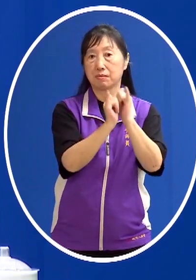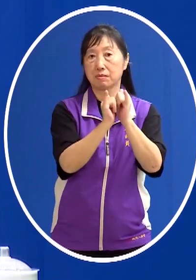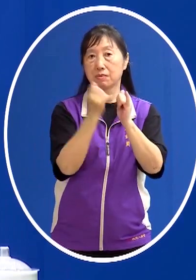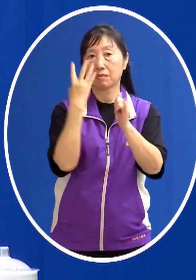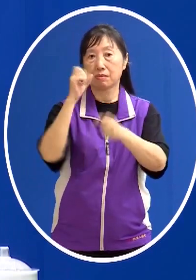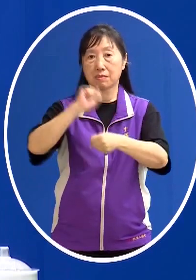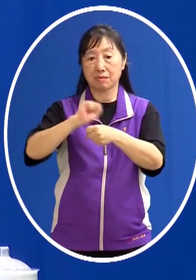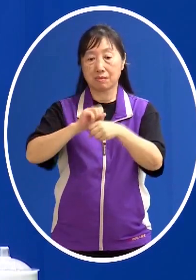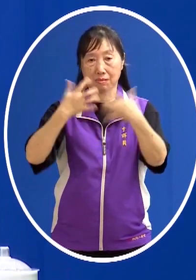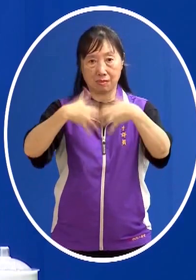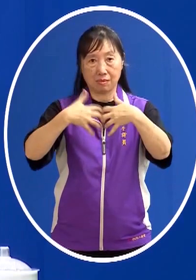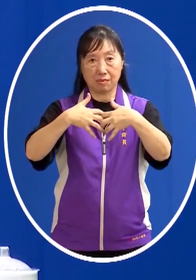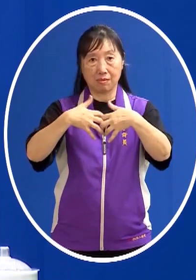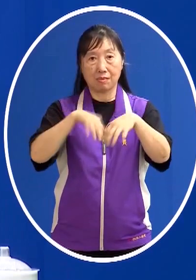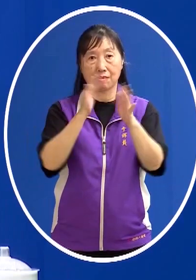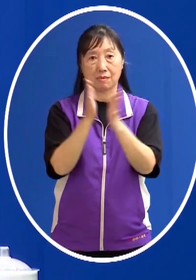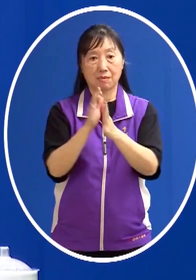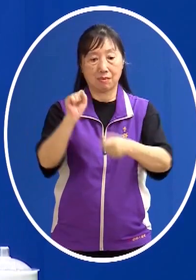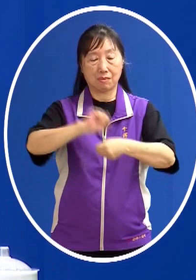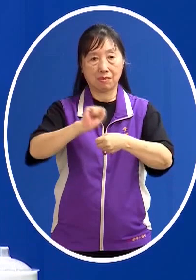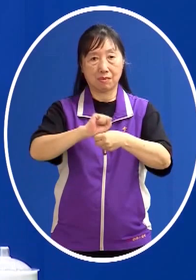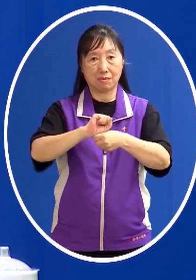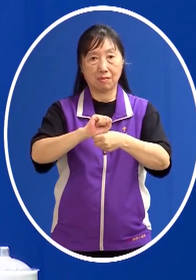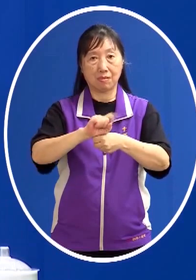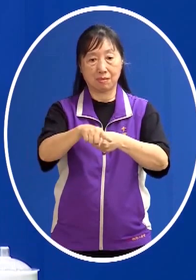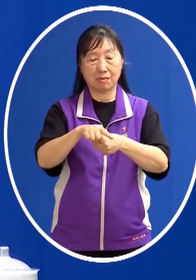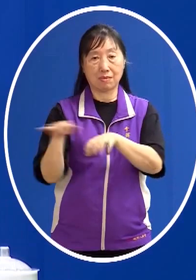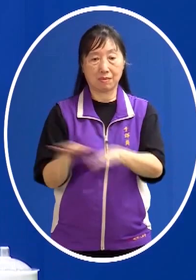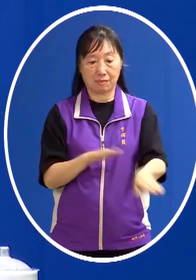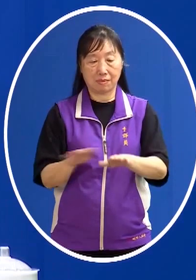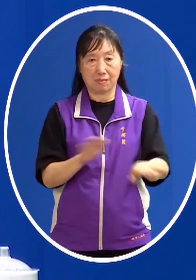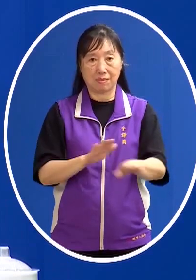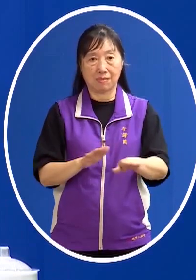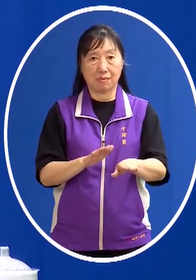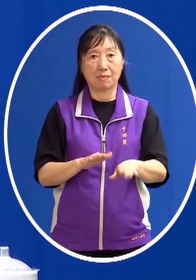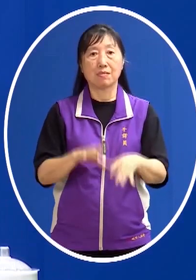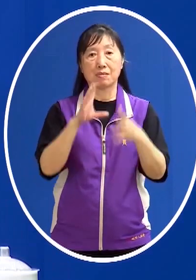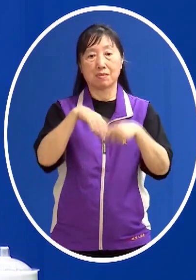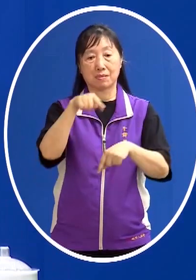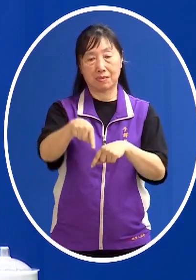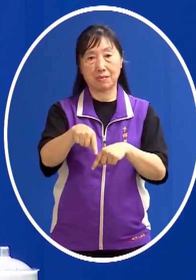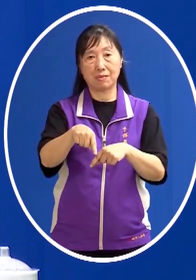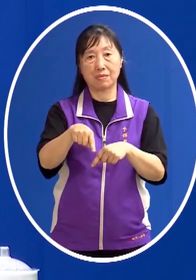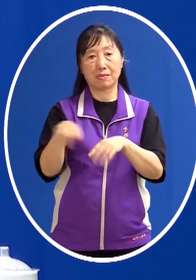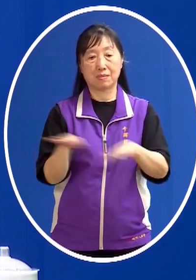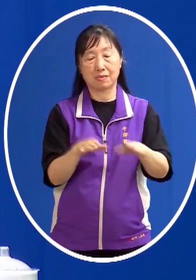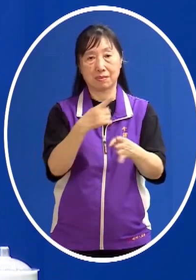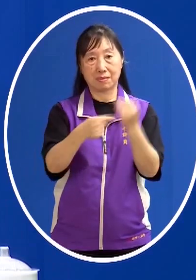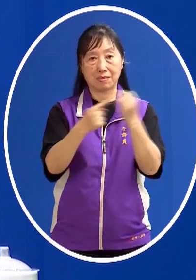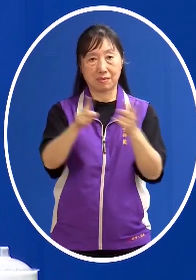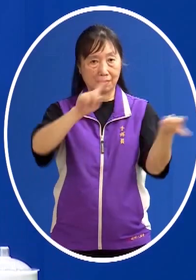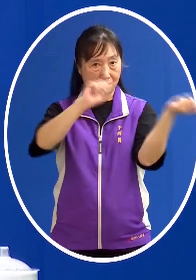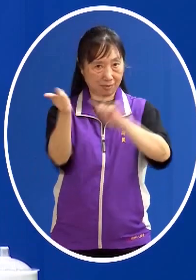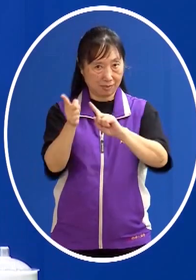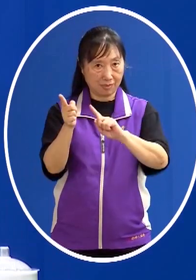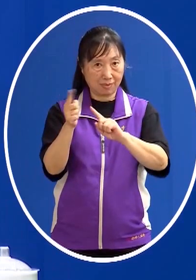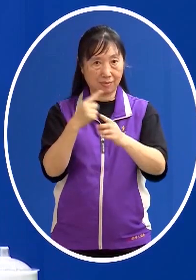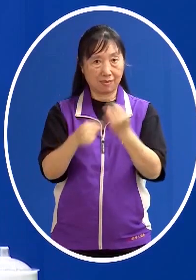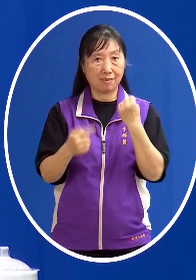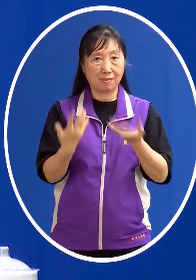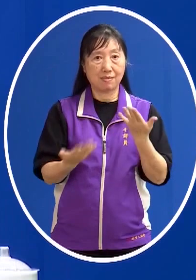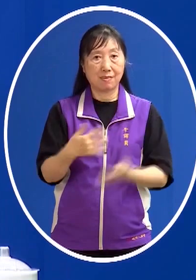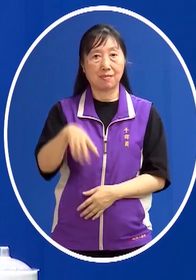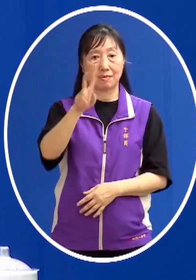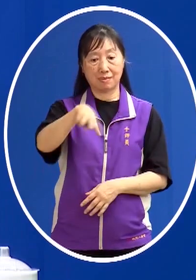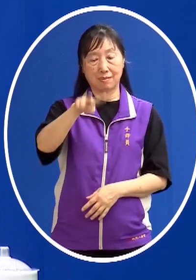这些口罩机陆续加入这个生产行列，我们的产能已经达到日产能这一